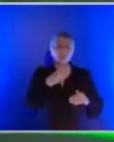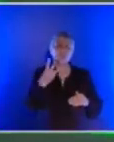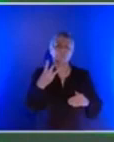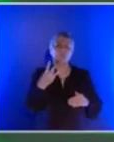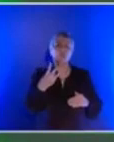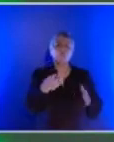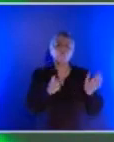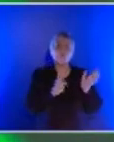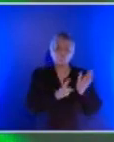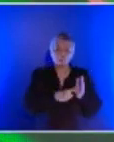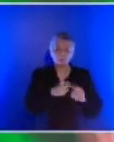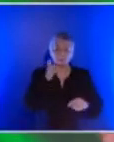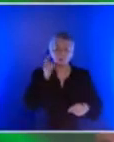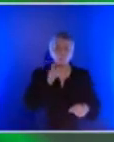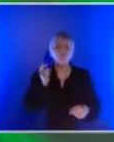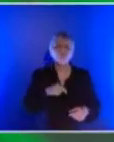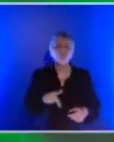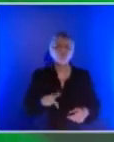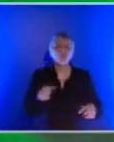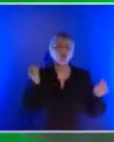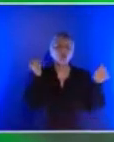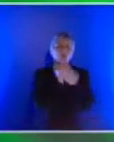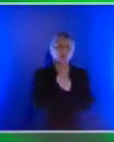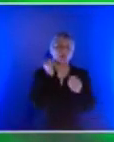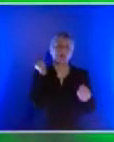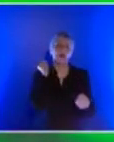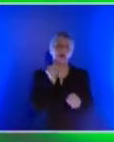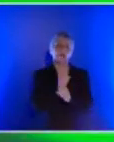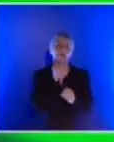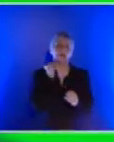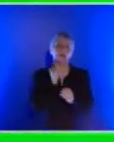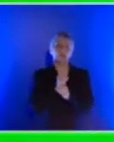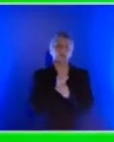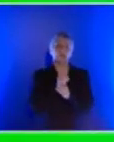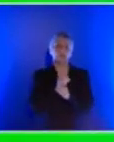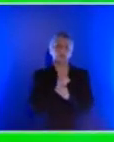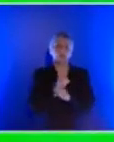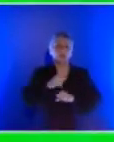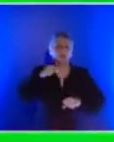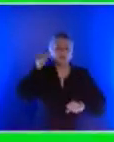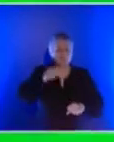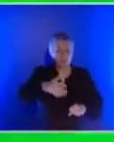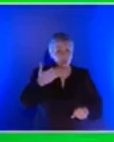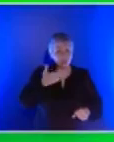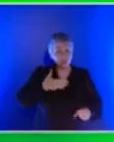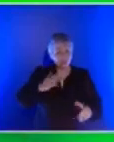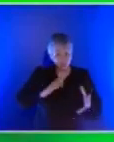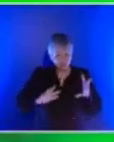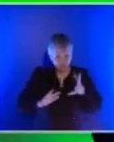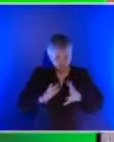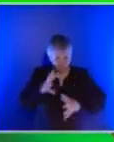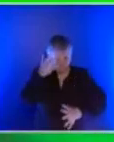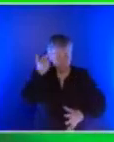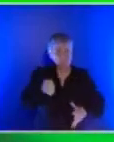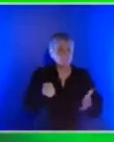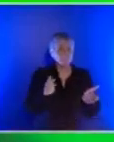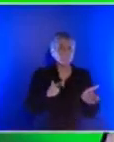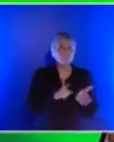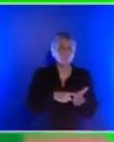εργασία. Η επιστροφή της εργασίας στο επίκεντρο της αναπτυξιακής διαδικασίας. Άρα